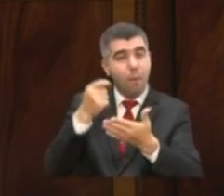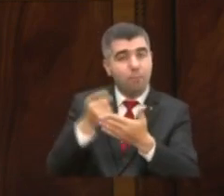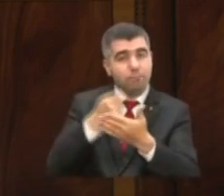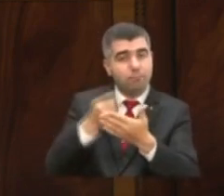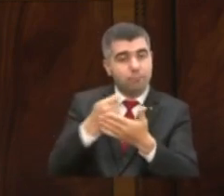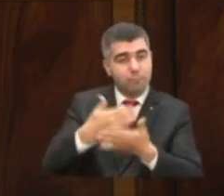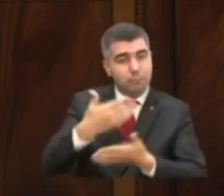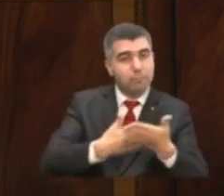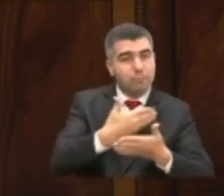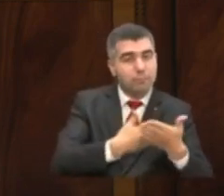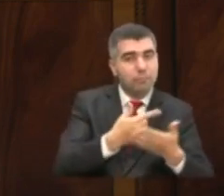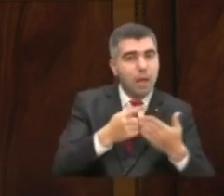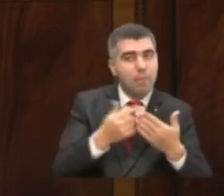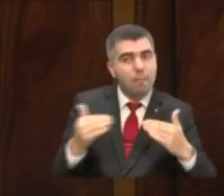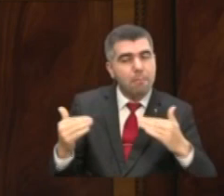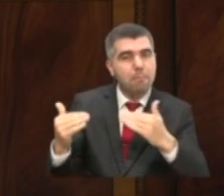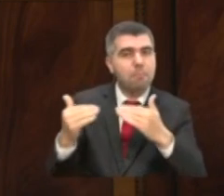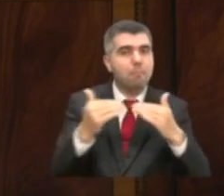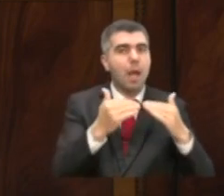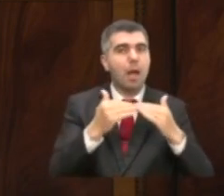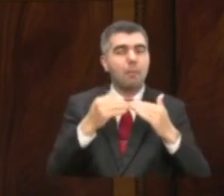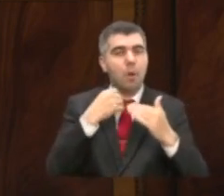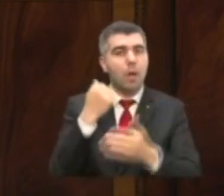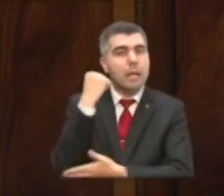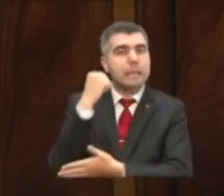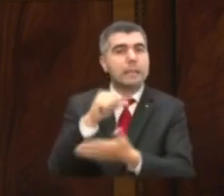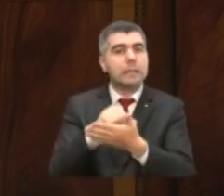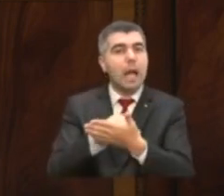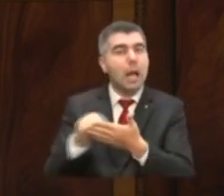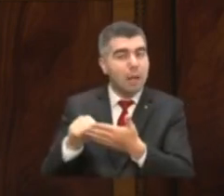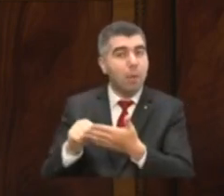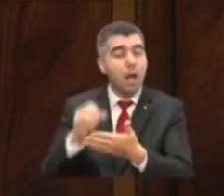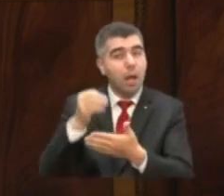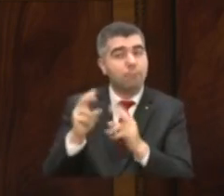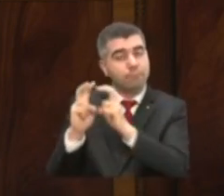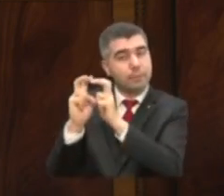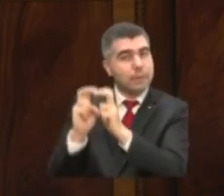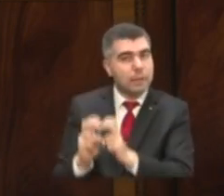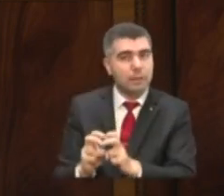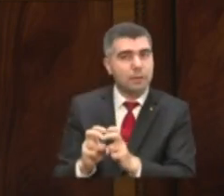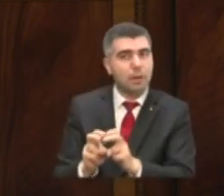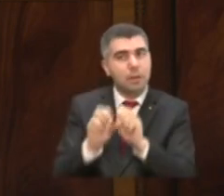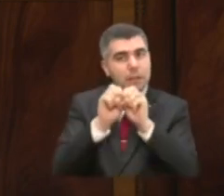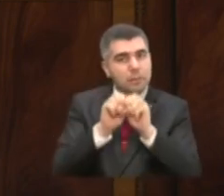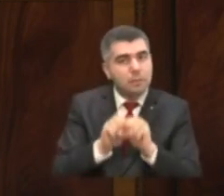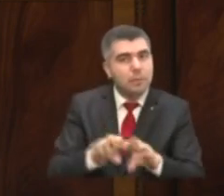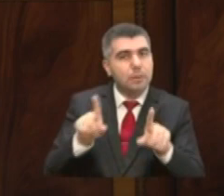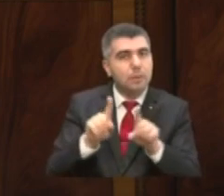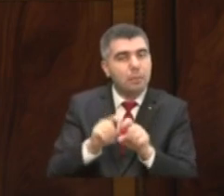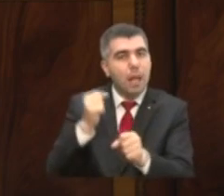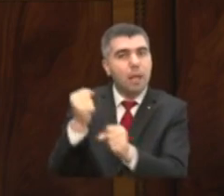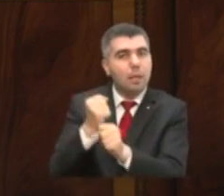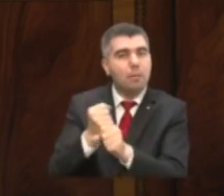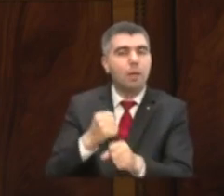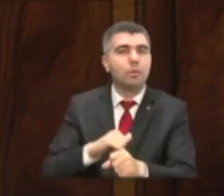لتوزيع عادل للثروة عبر إصلاح ضريبي حقيقي وعبر توزيع عادل الاستثمارات العمومية في